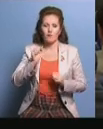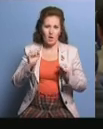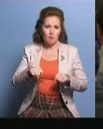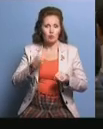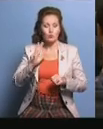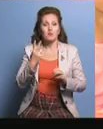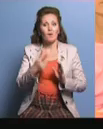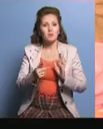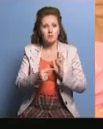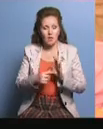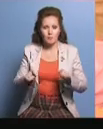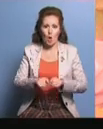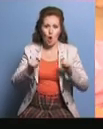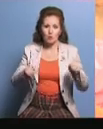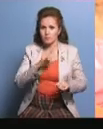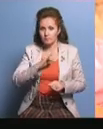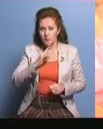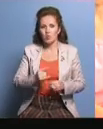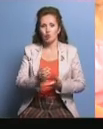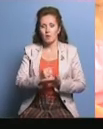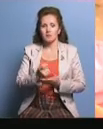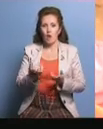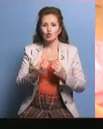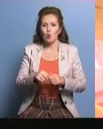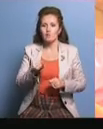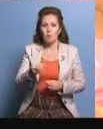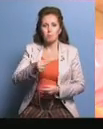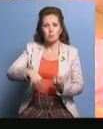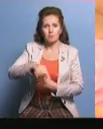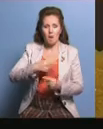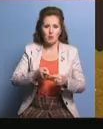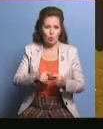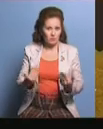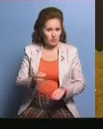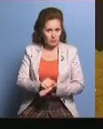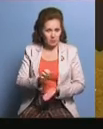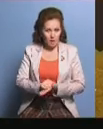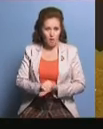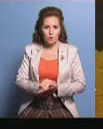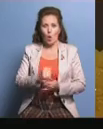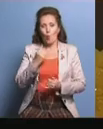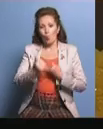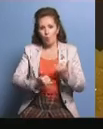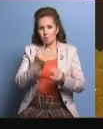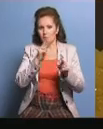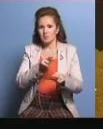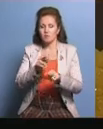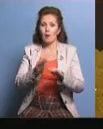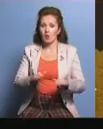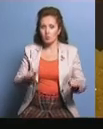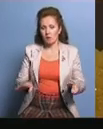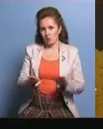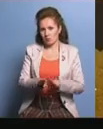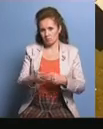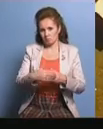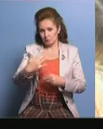27. Открыть их собираются в первую очередь за счет тех предпринимателей, кто сегодня занимается уходом и присмотром за детьми. Таких уже 50. Со